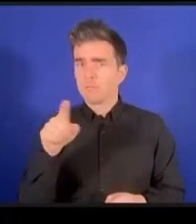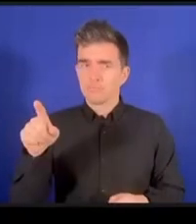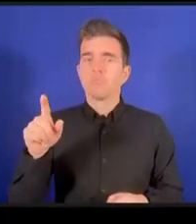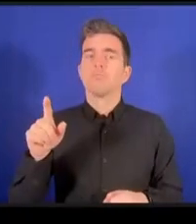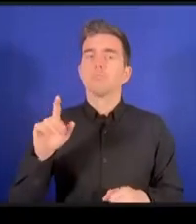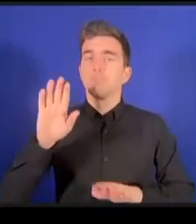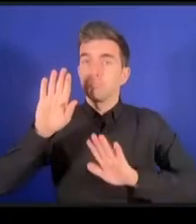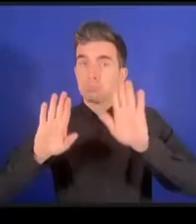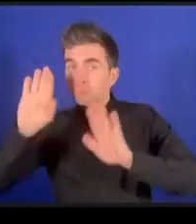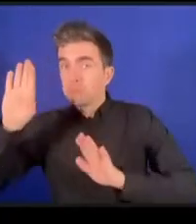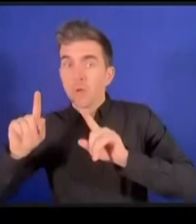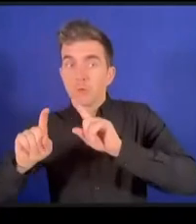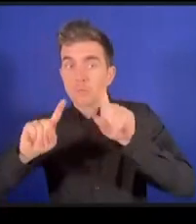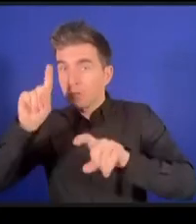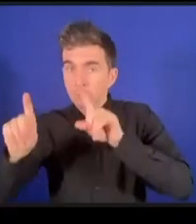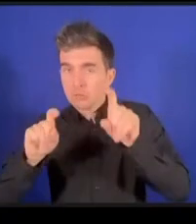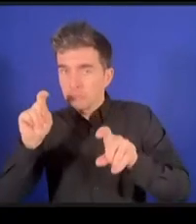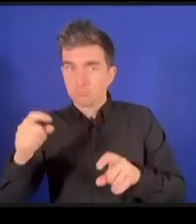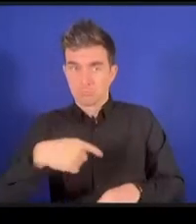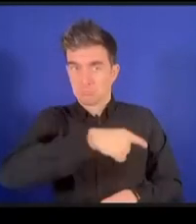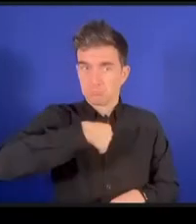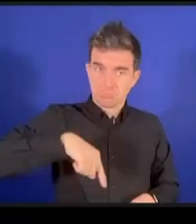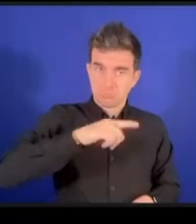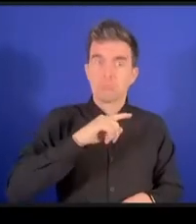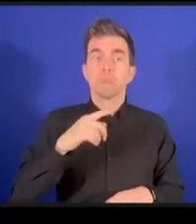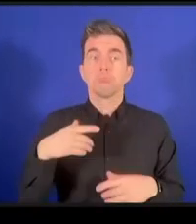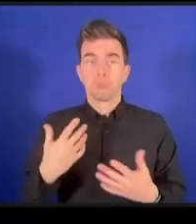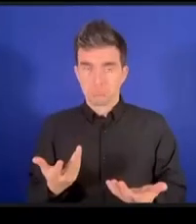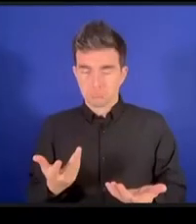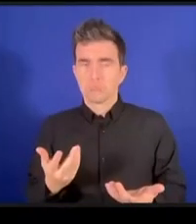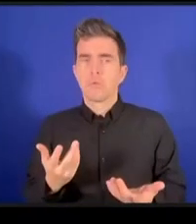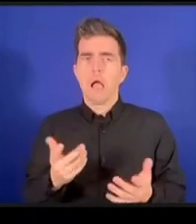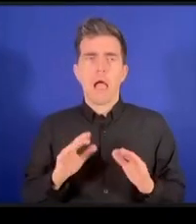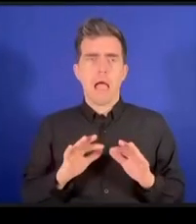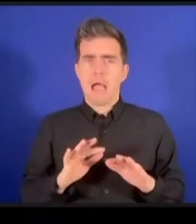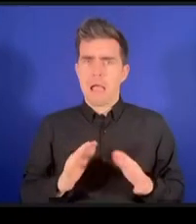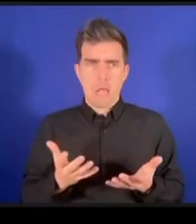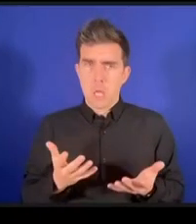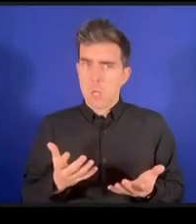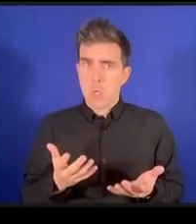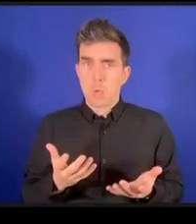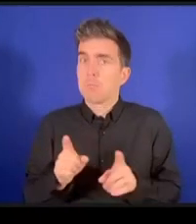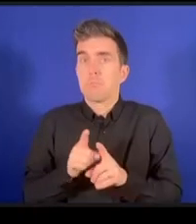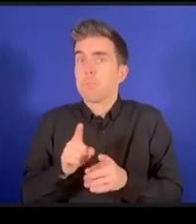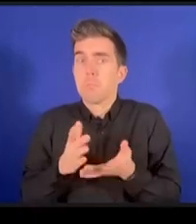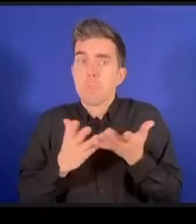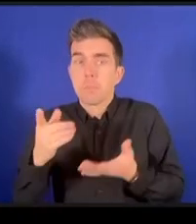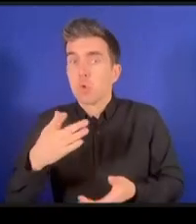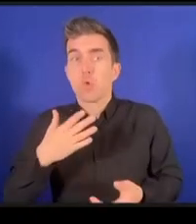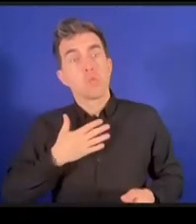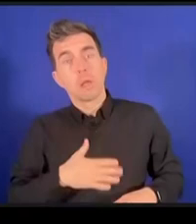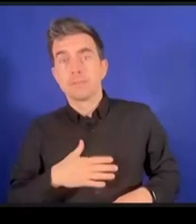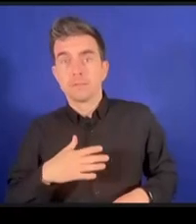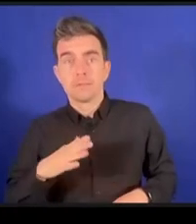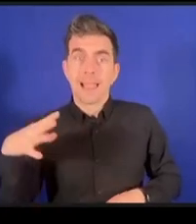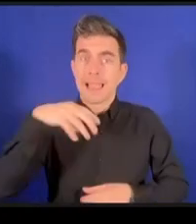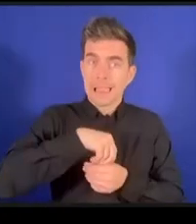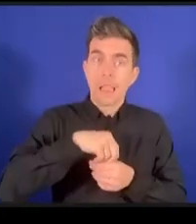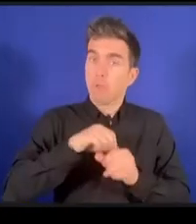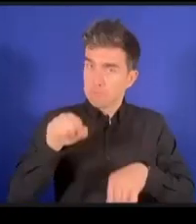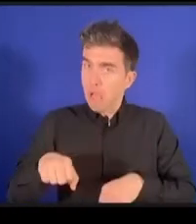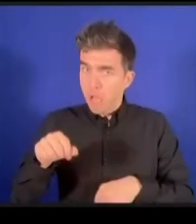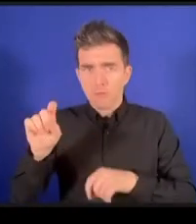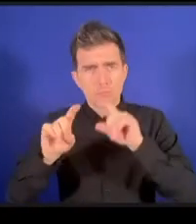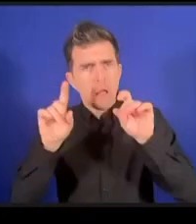зала Вы можете например задать вопрос Как я могу принять участие в работе динамической коалиции или какие бы